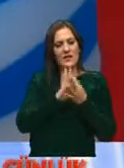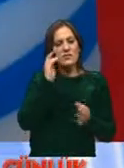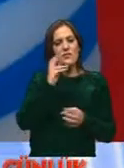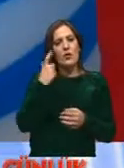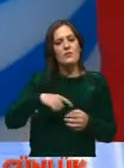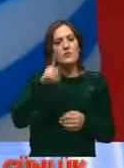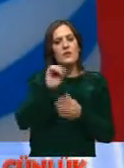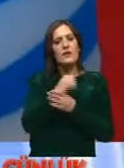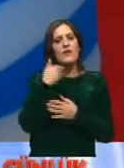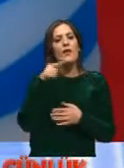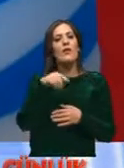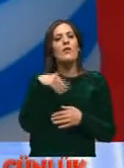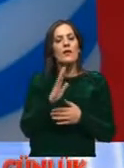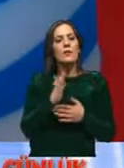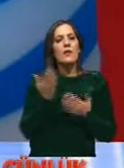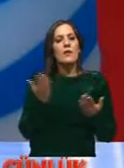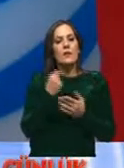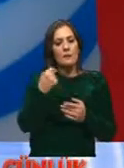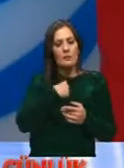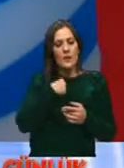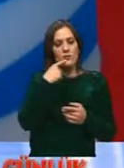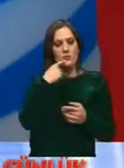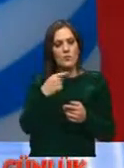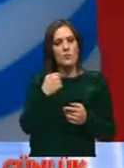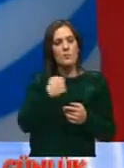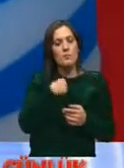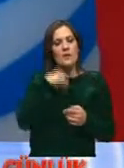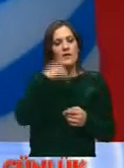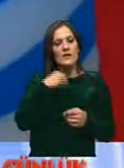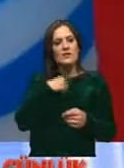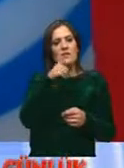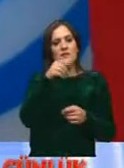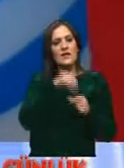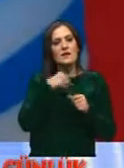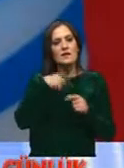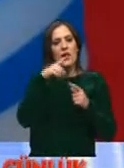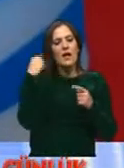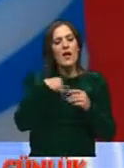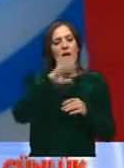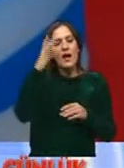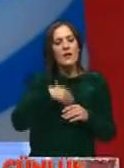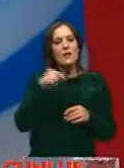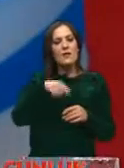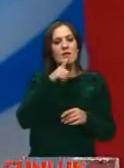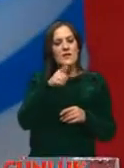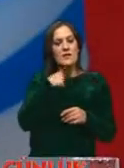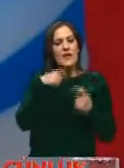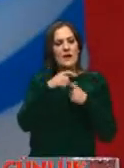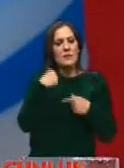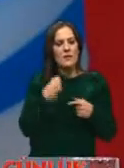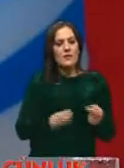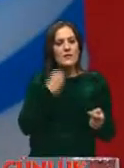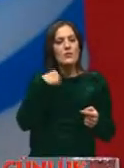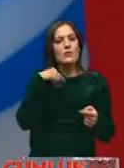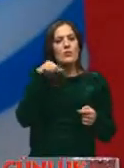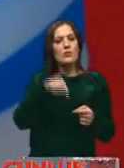bir yetenek öyle değil mi? Yani hani bunu ben söylüyorum. Ben içimde tınılarımı, sinüslerimde her yerde o sesi, o enerjiyi ben hissediyorum.